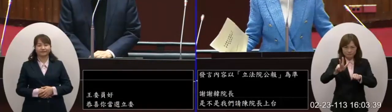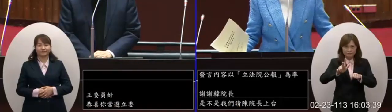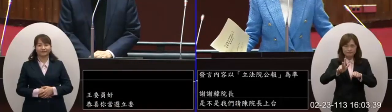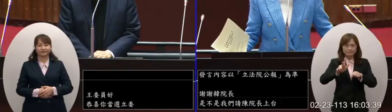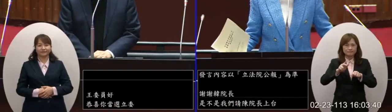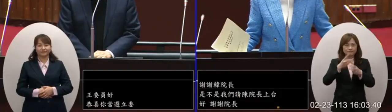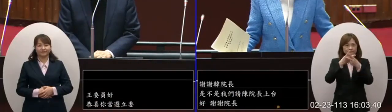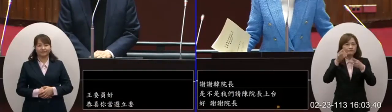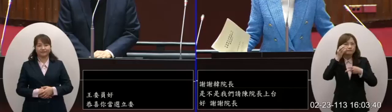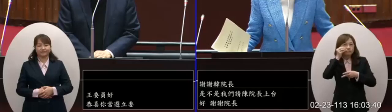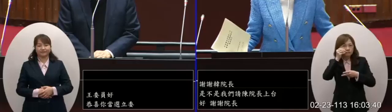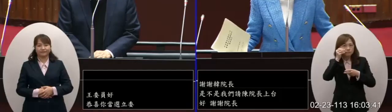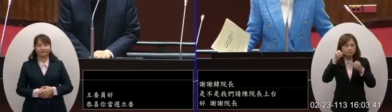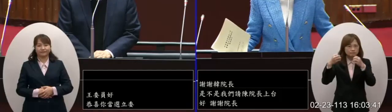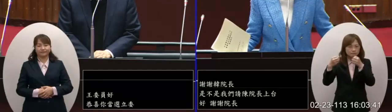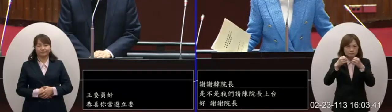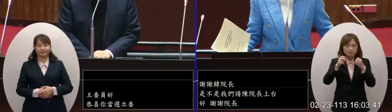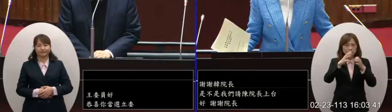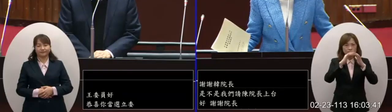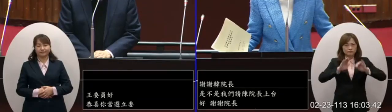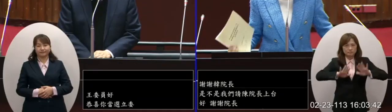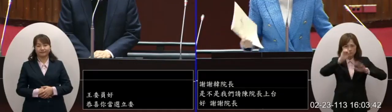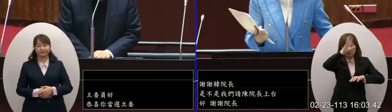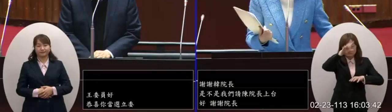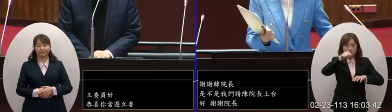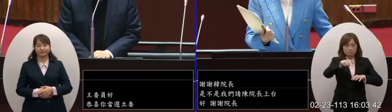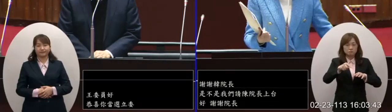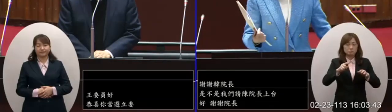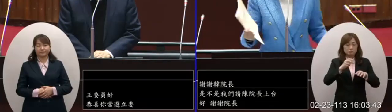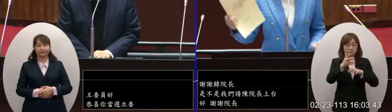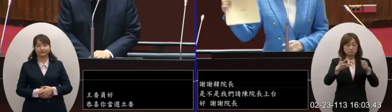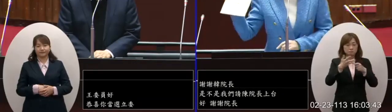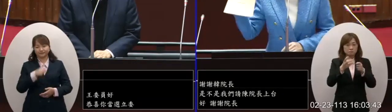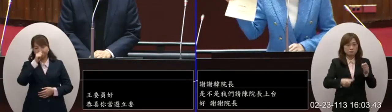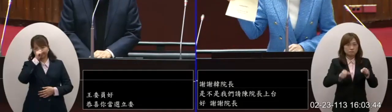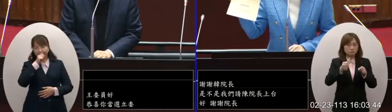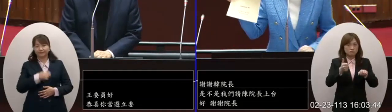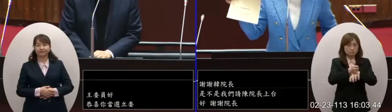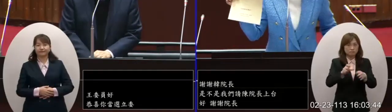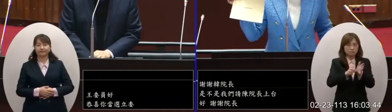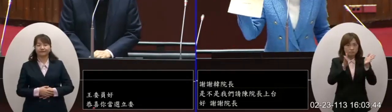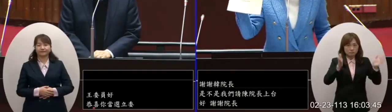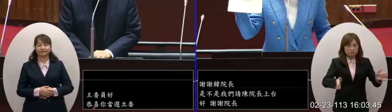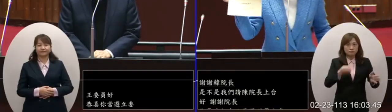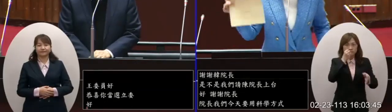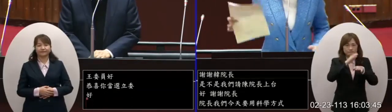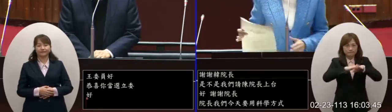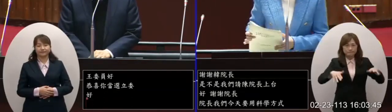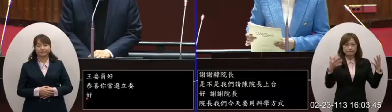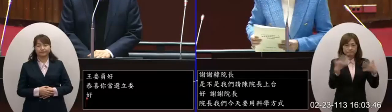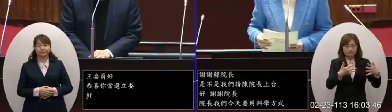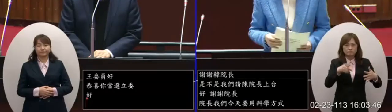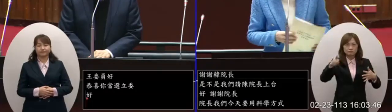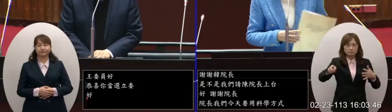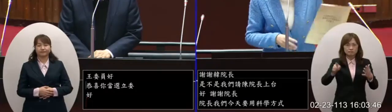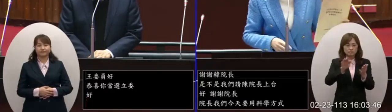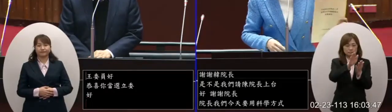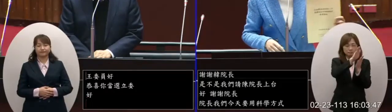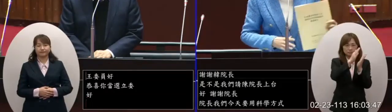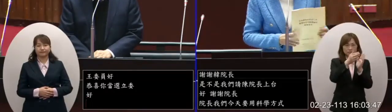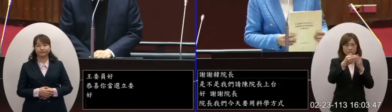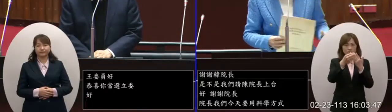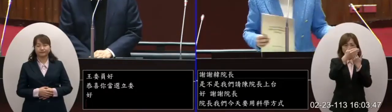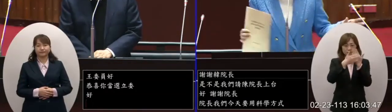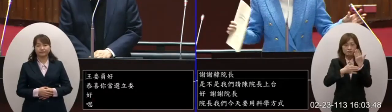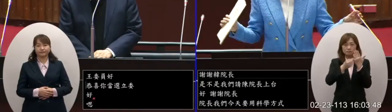探讨这个民进党执政八年这个实案的问题哦。 好， 那这个封面呢叫做总检讨报告哈。我请教